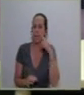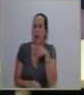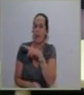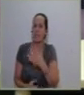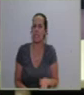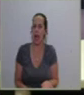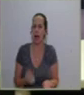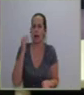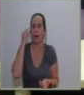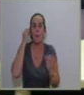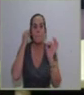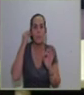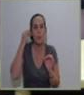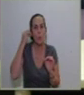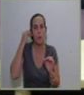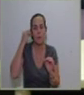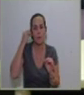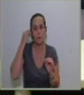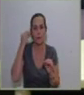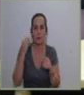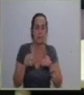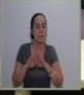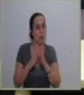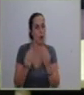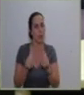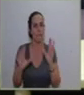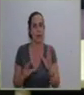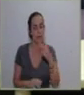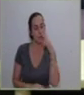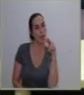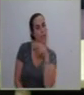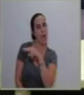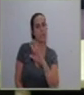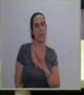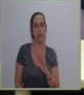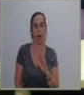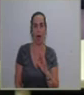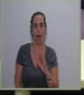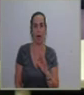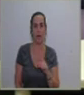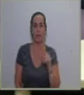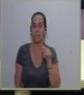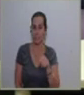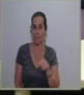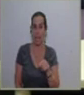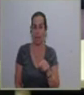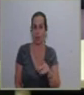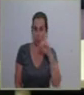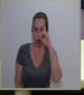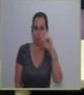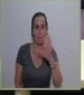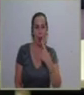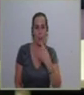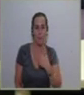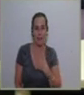וזהו. בדיוק. זה כל הקטע, שהסתכלתי הצידה. ענווה. זה, אתם יודעים מה